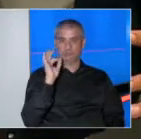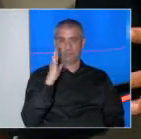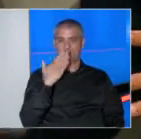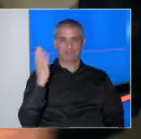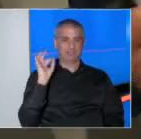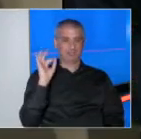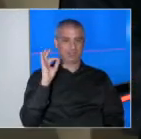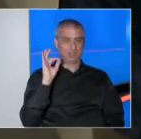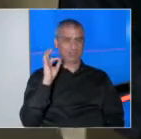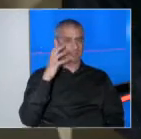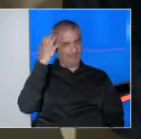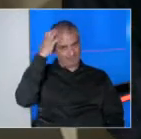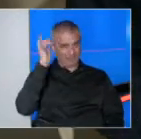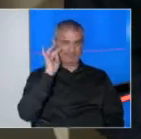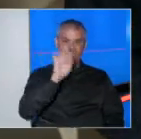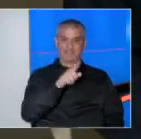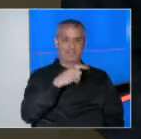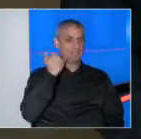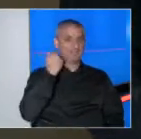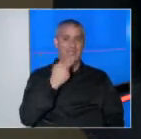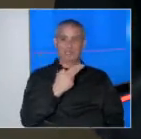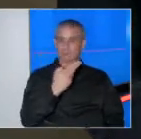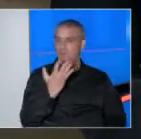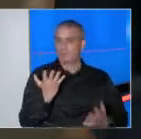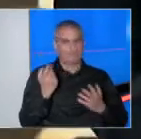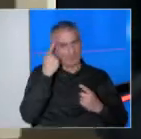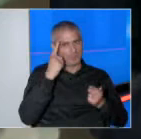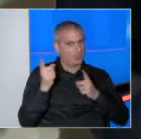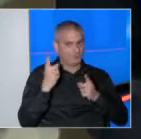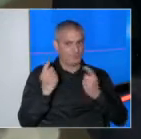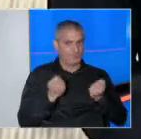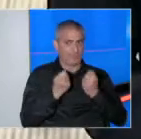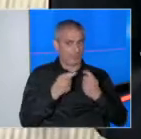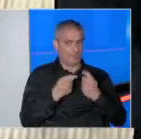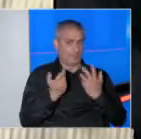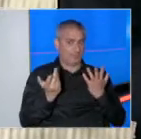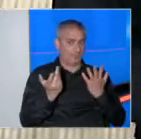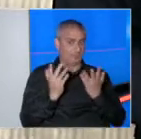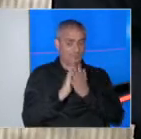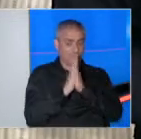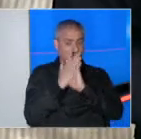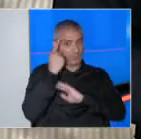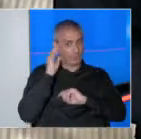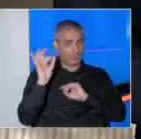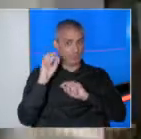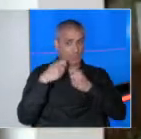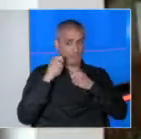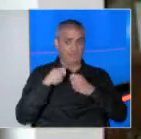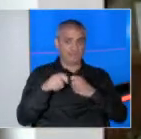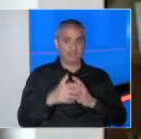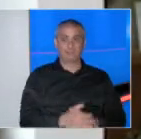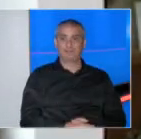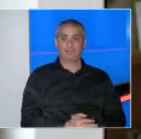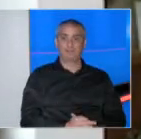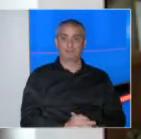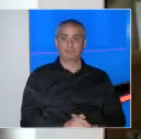של פרץ לכיוון של הרצוג. מה אתה חושב? הקמפיינים האלה ישנו את דעתם של חברי